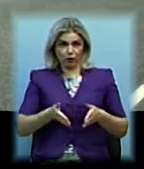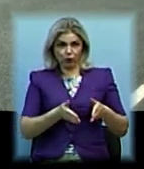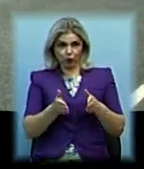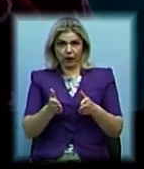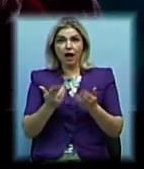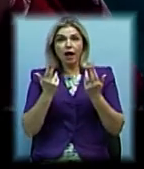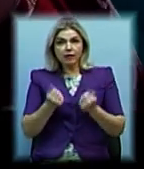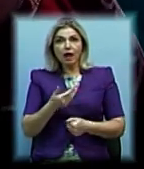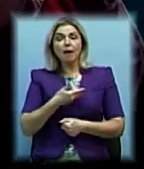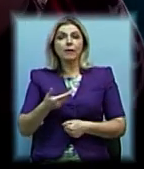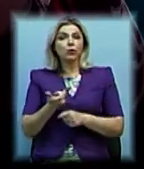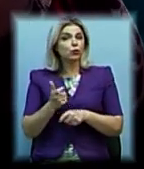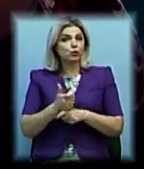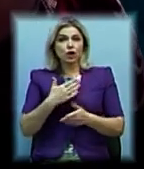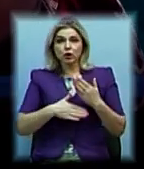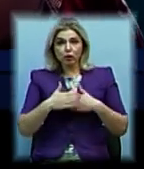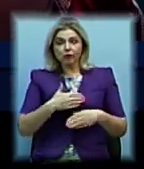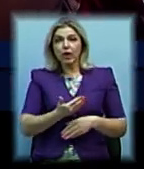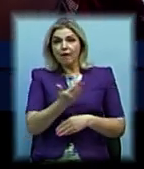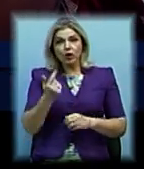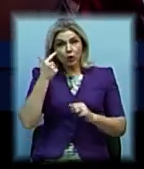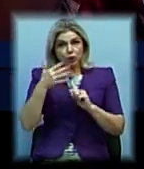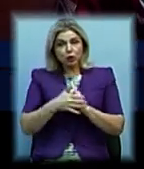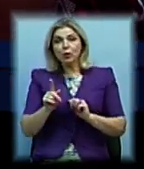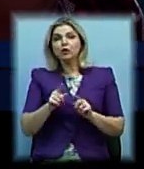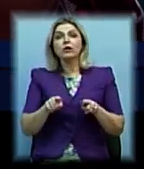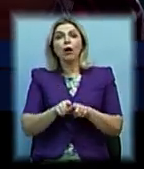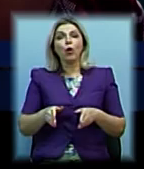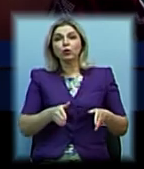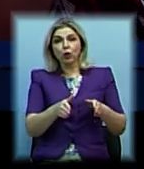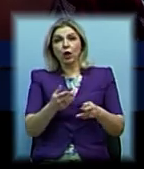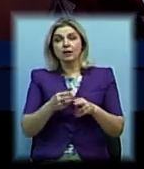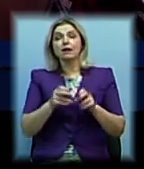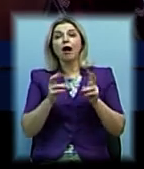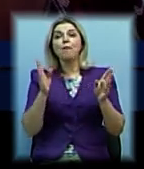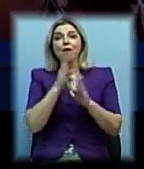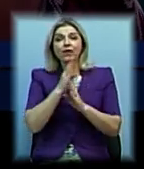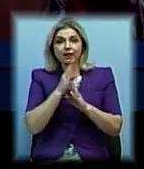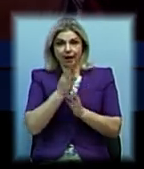дуже задоволені, тому що ви розумієте, що таке дорога. Це для нас як повітря.